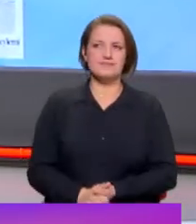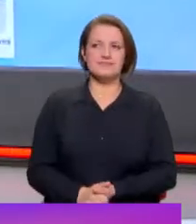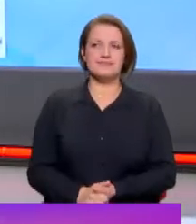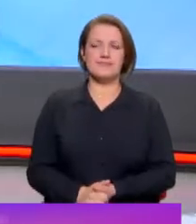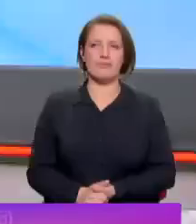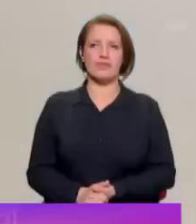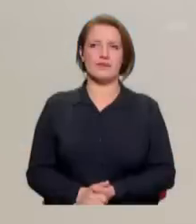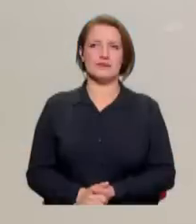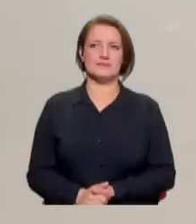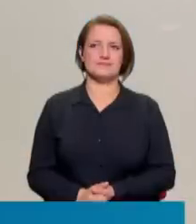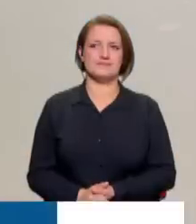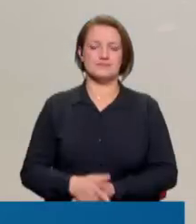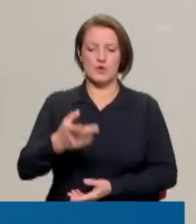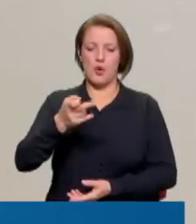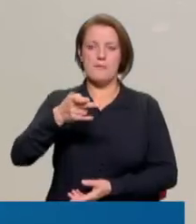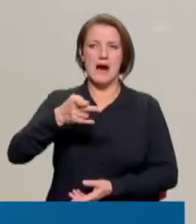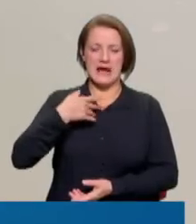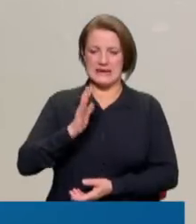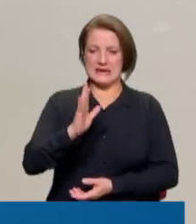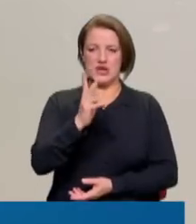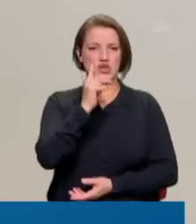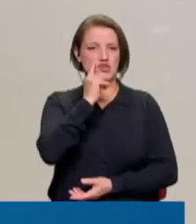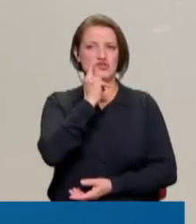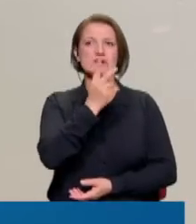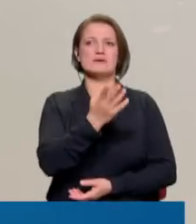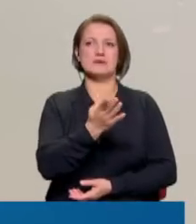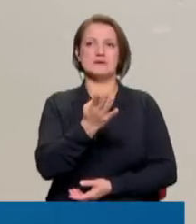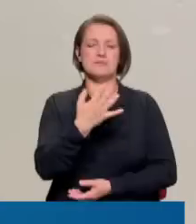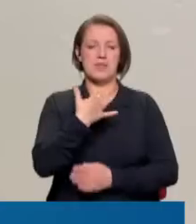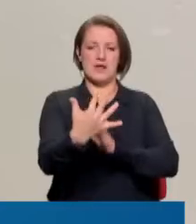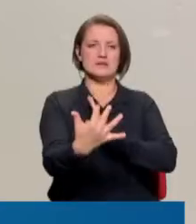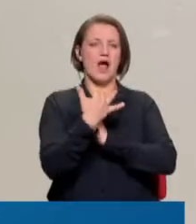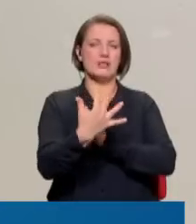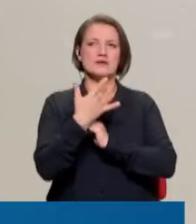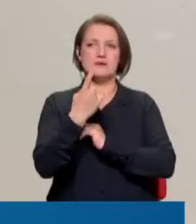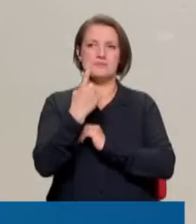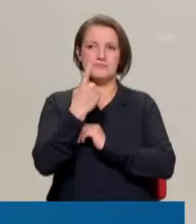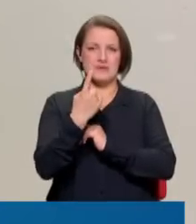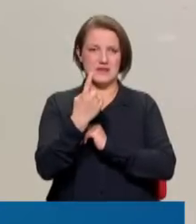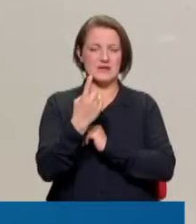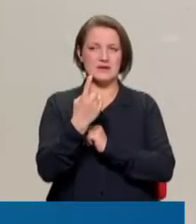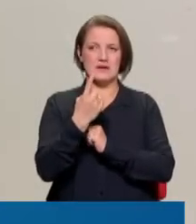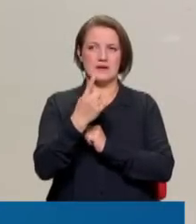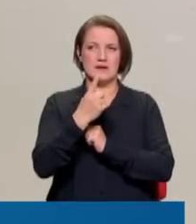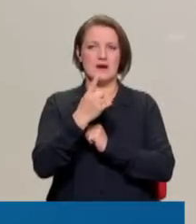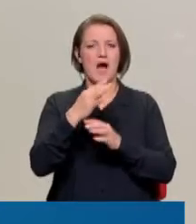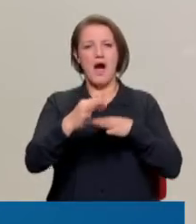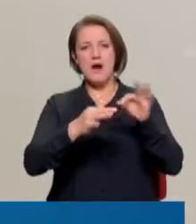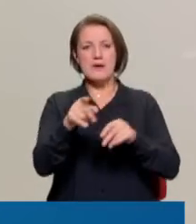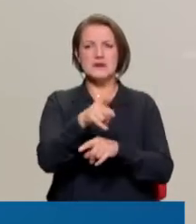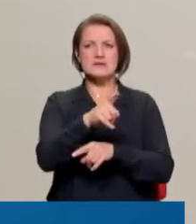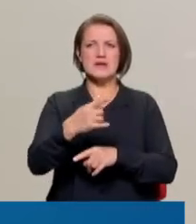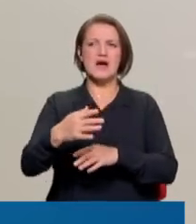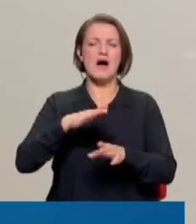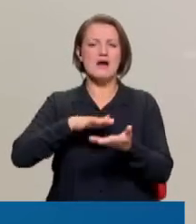ekrana otoparka doğru yönelince iki kişi bana saldırdı birinin Onun akrabası olduğunu biliyorum